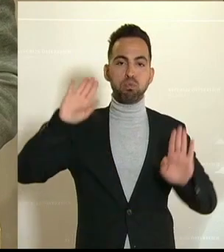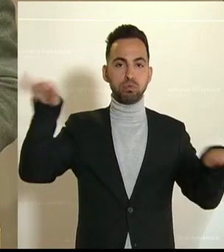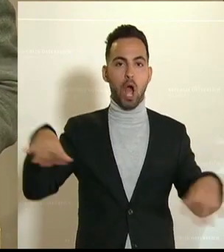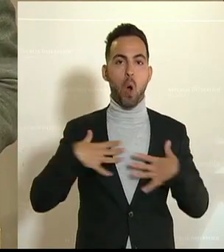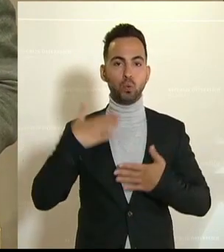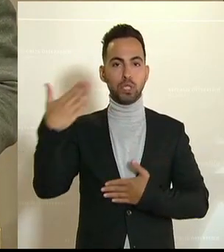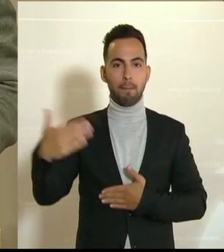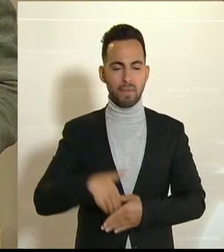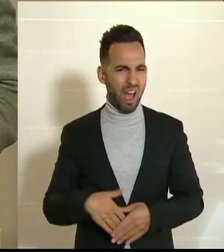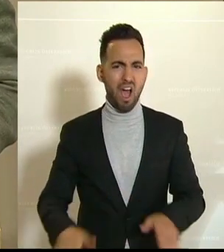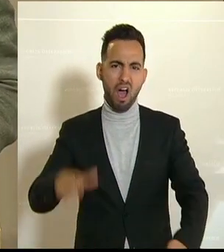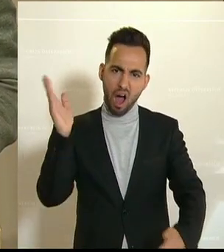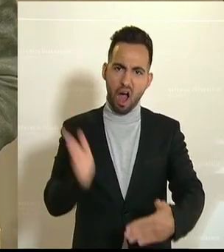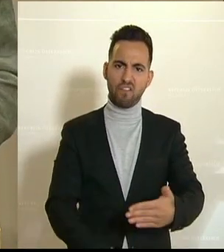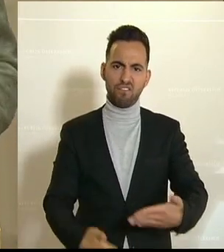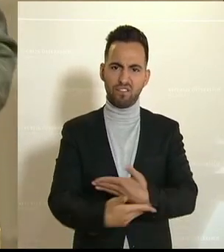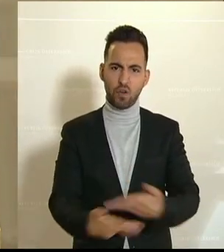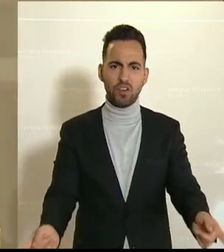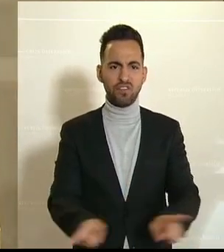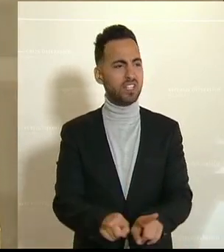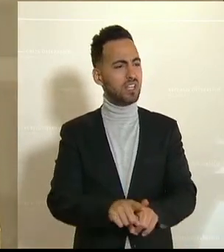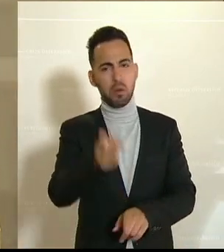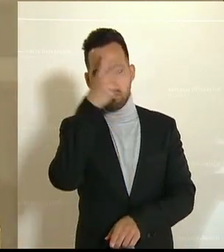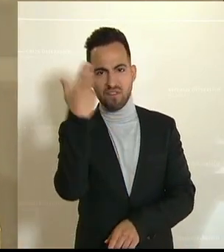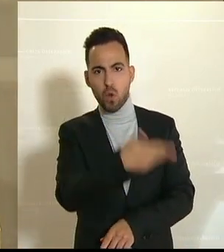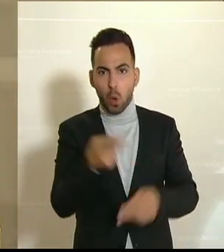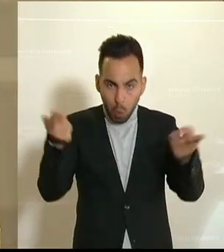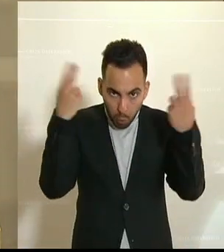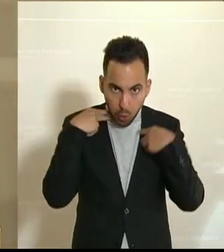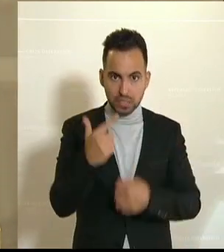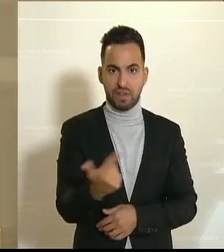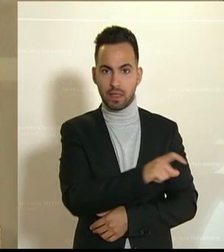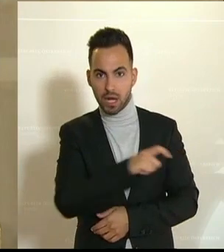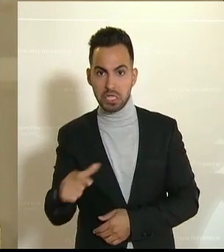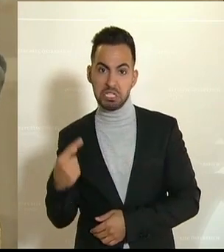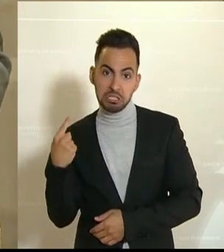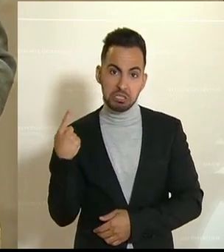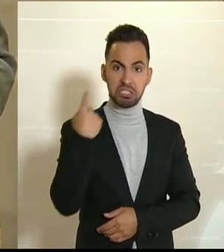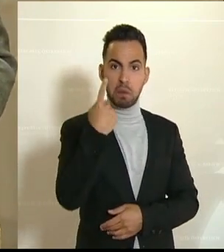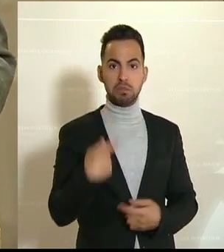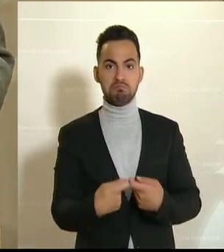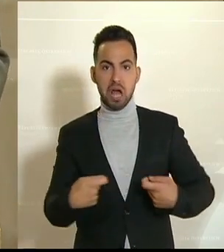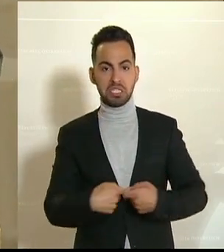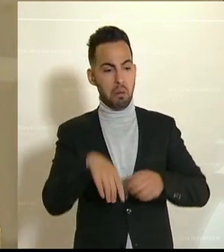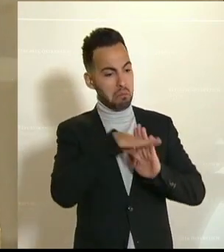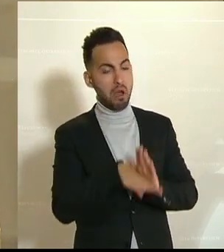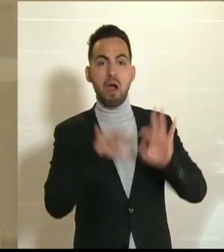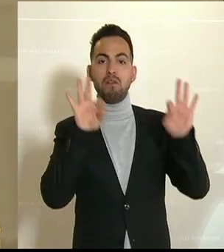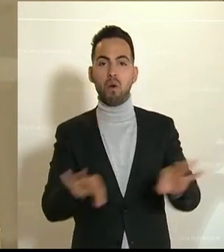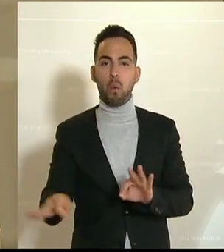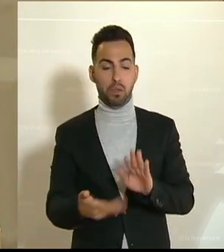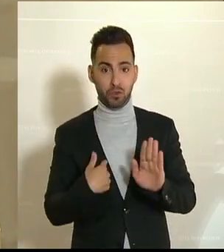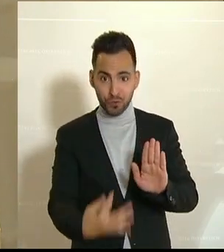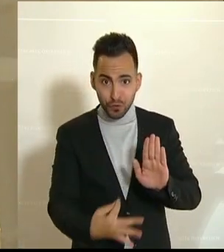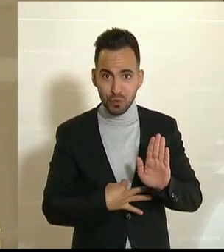Deutlichkeit, hören Sie auf, die Bevölkerung wie Untertanen zweiter Klasse zu behandeln, während Sie Maßnahmen und Ihre eigenen Verordnungen für